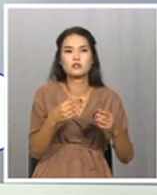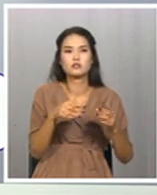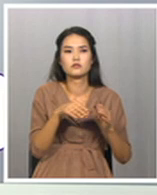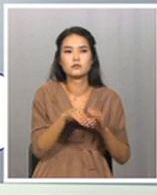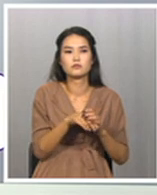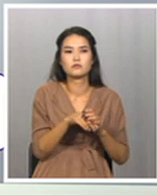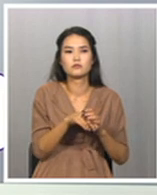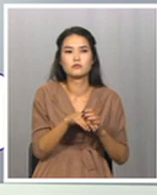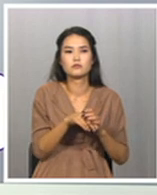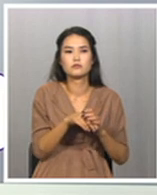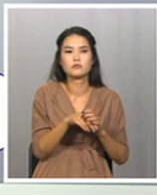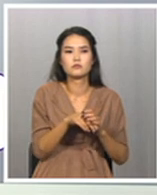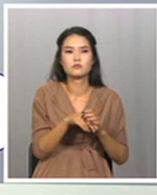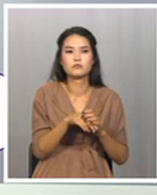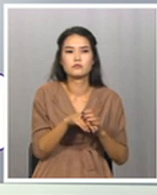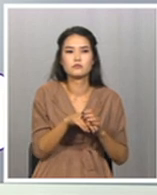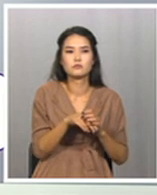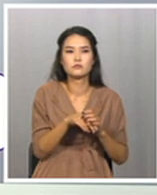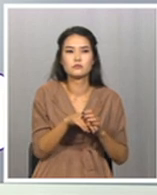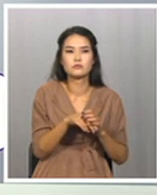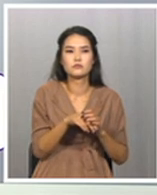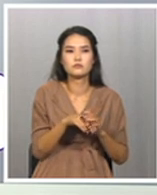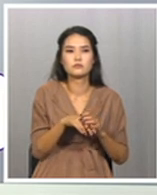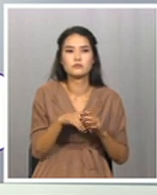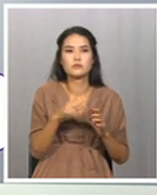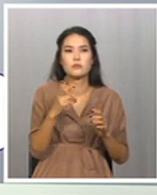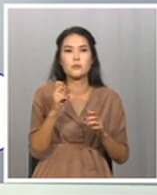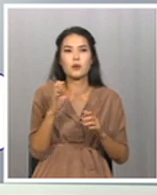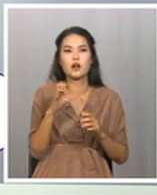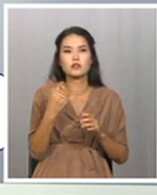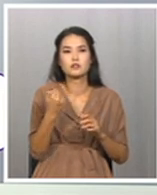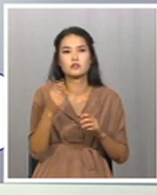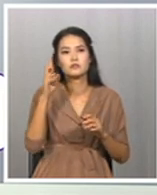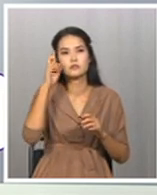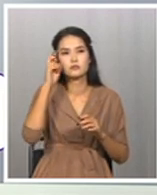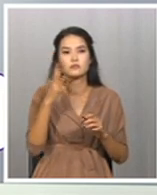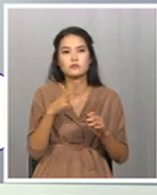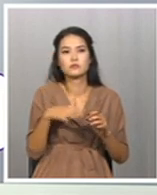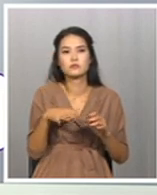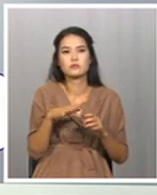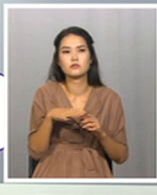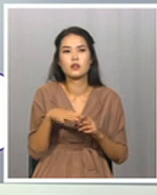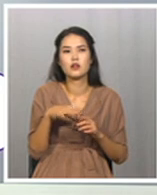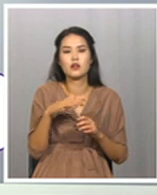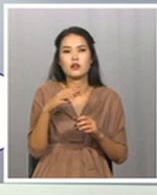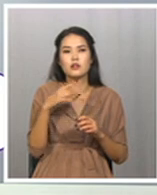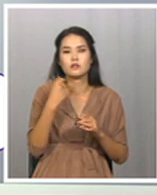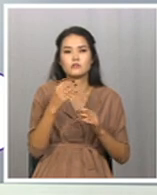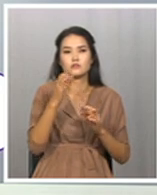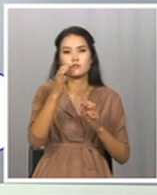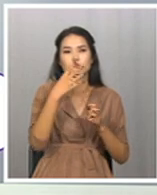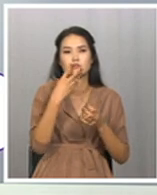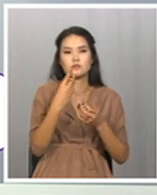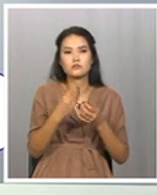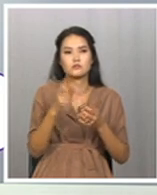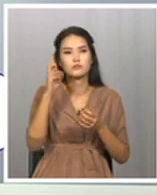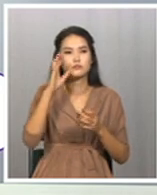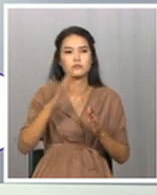бірге Батыс Сахара мемлекеті осы халықаралық валюта қорына мүше емес